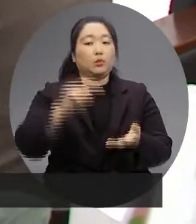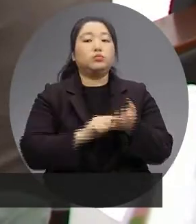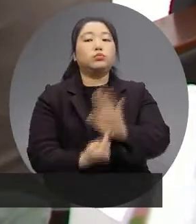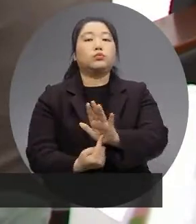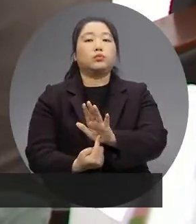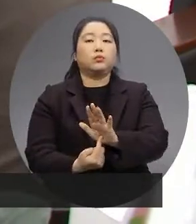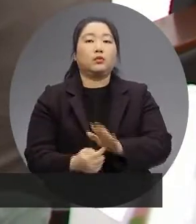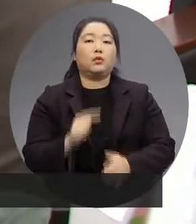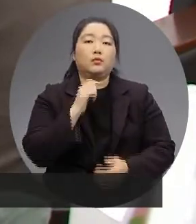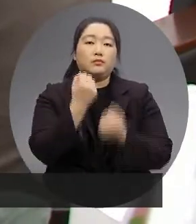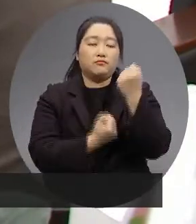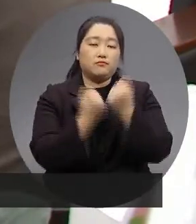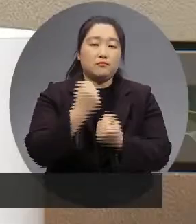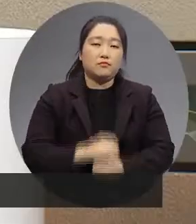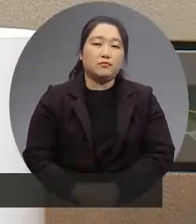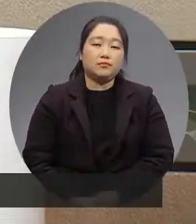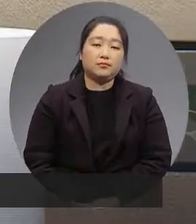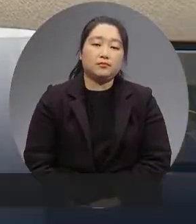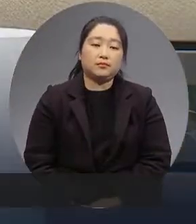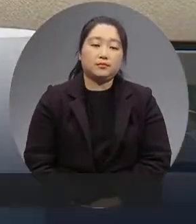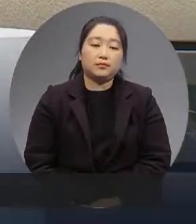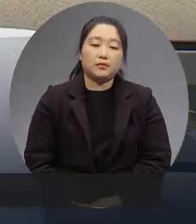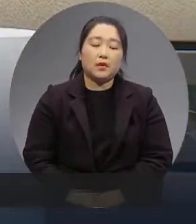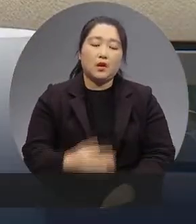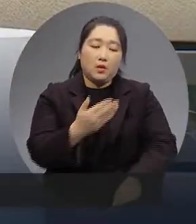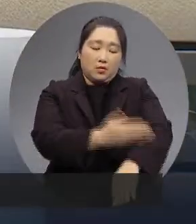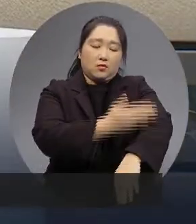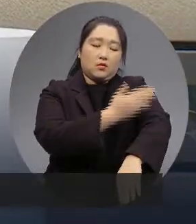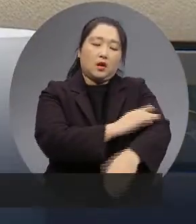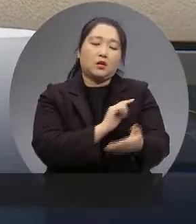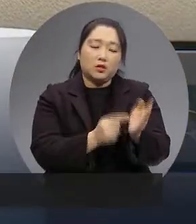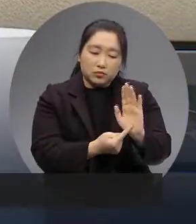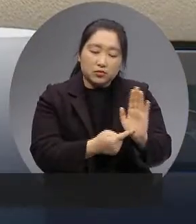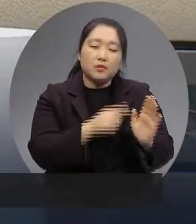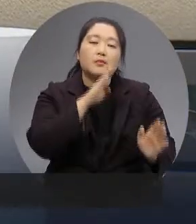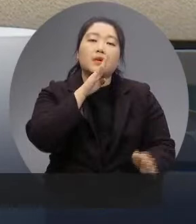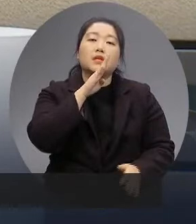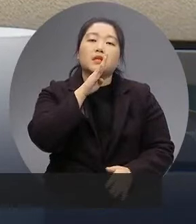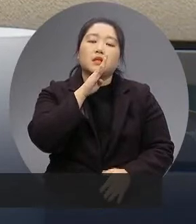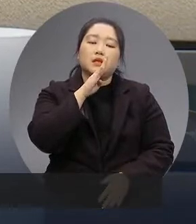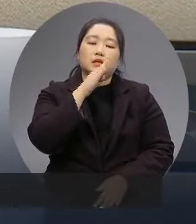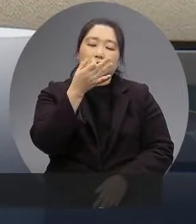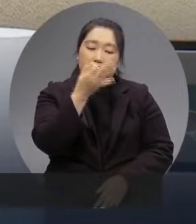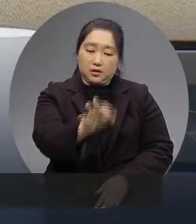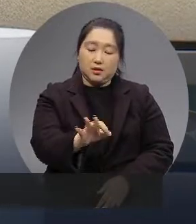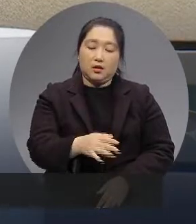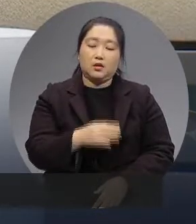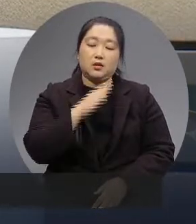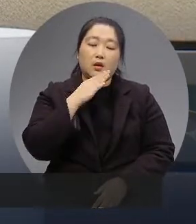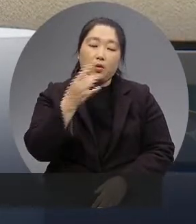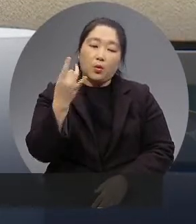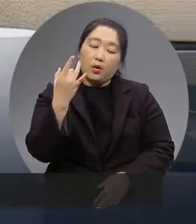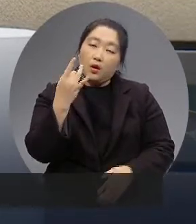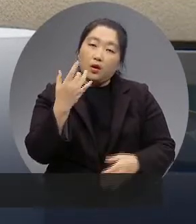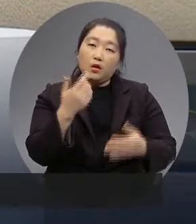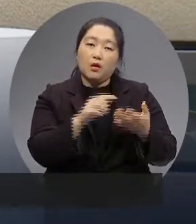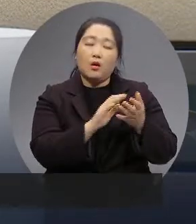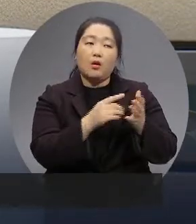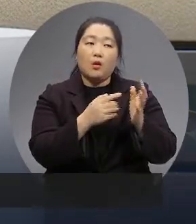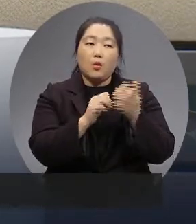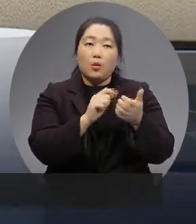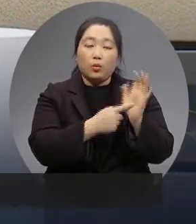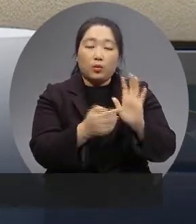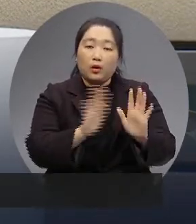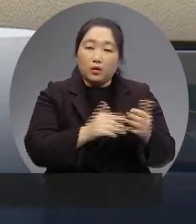것이라고 해명했습니다. 제가 조금 과하게 표현한 부분 분명히 있었던 것 같고요. 사실은 원래 그게